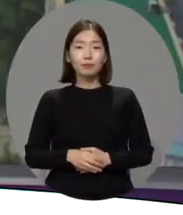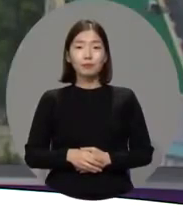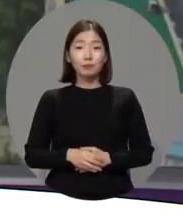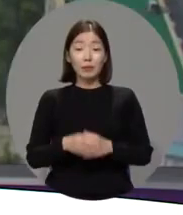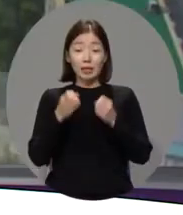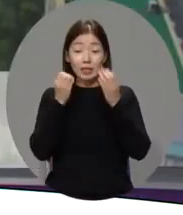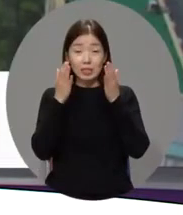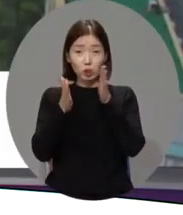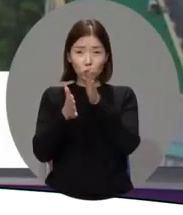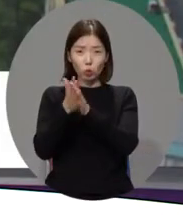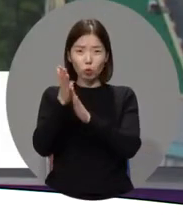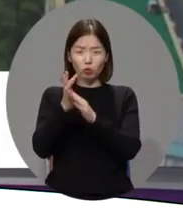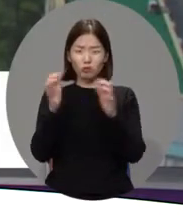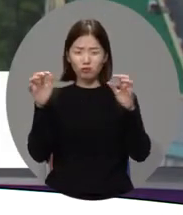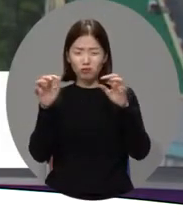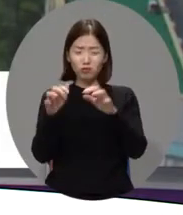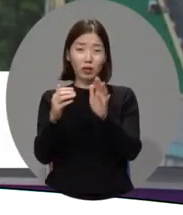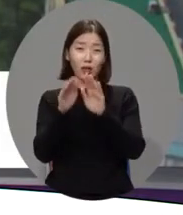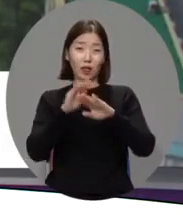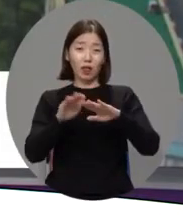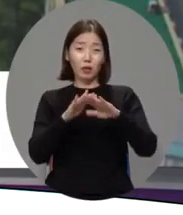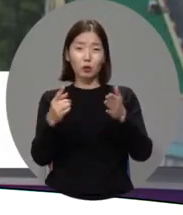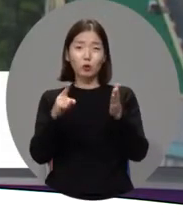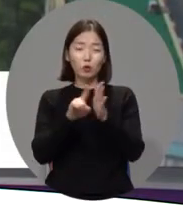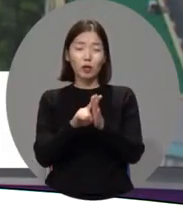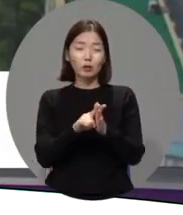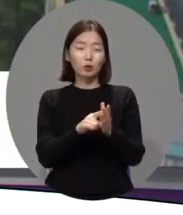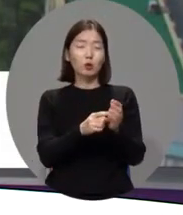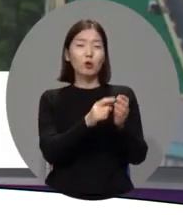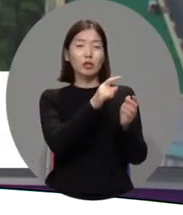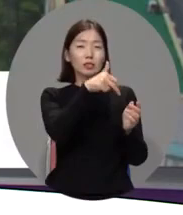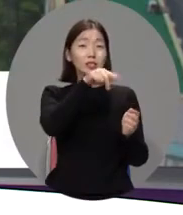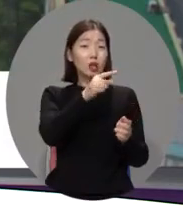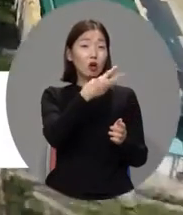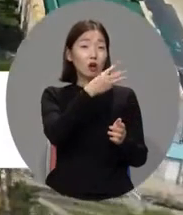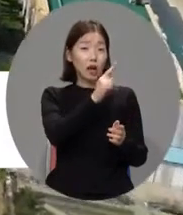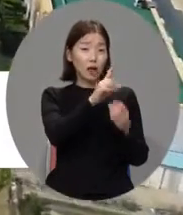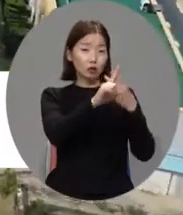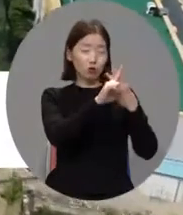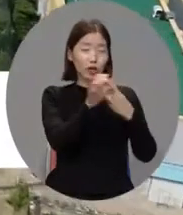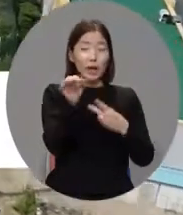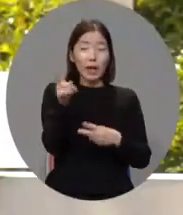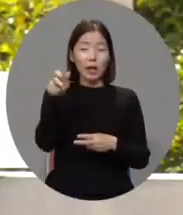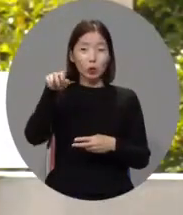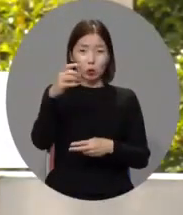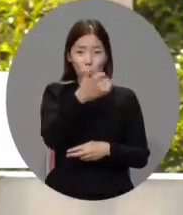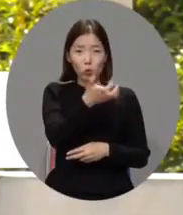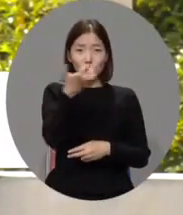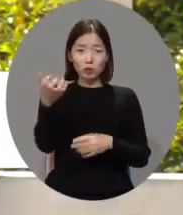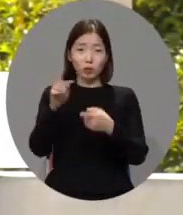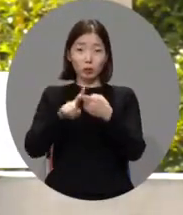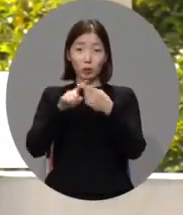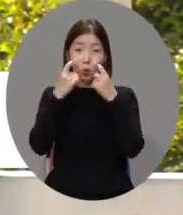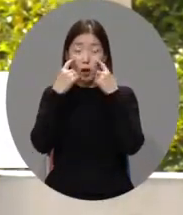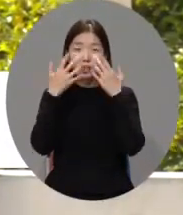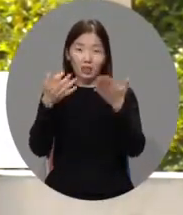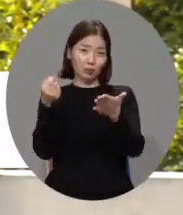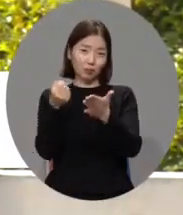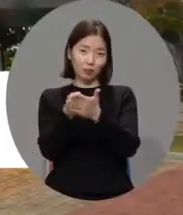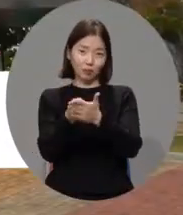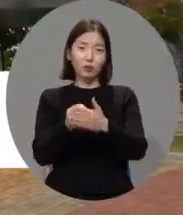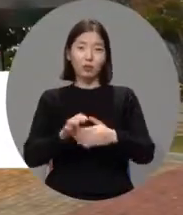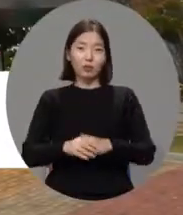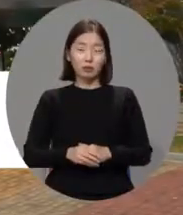친 도심 과밀 학급 횟수를 위해서 전주 구도심 에 위치한 전라 중학교를 에쿠스 채로 이전하는 방안이 확정됐습니다